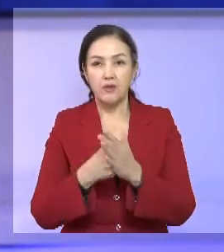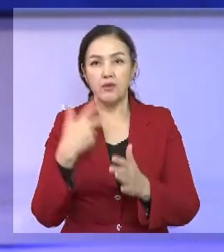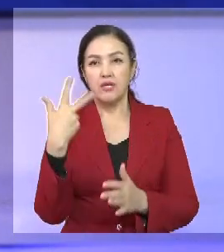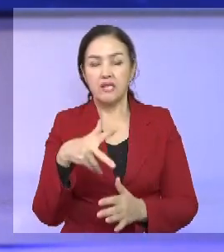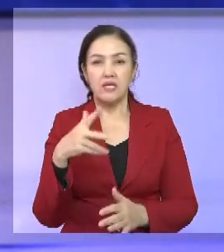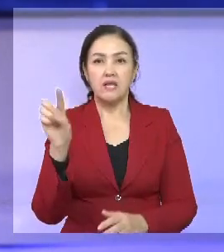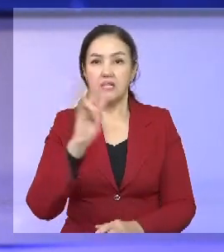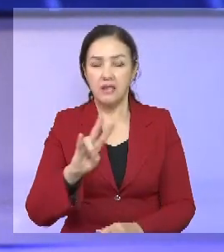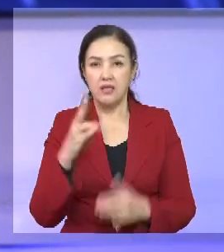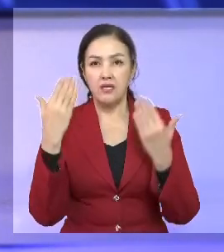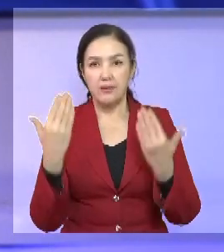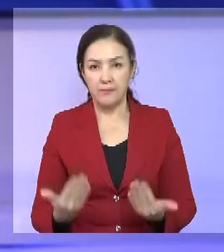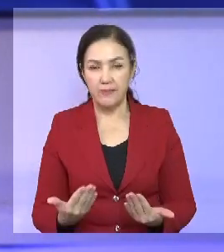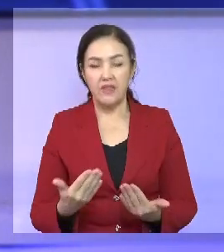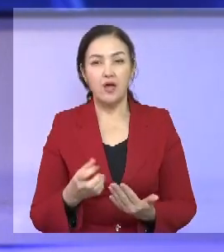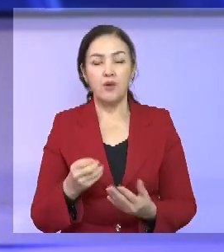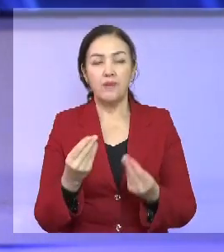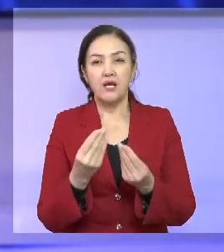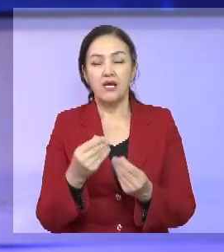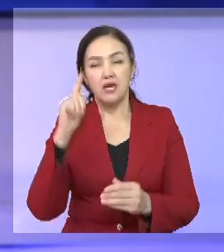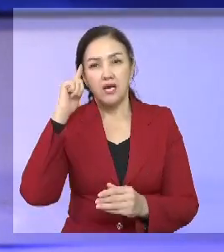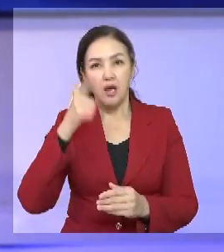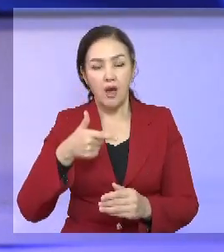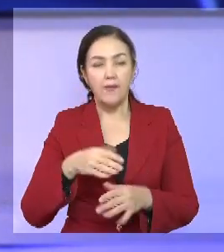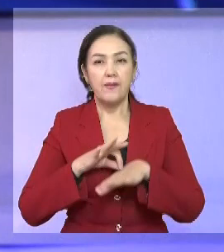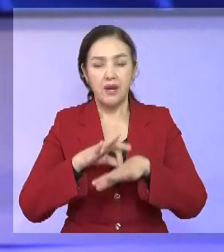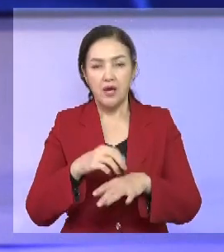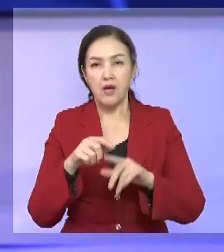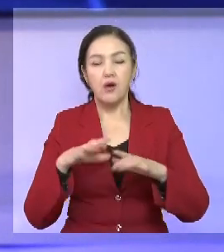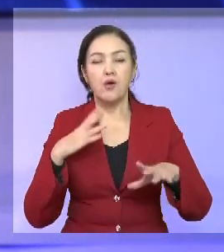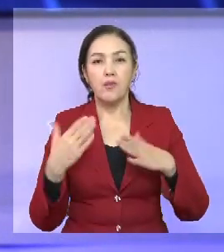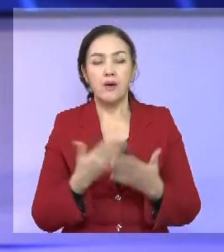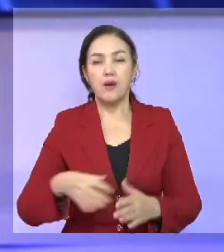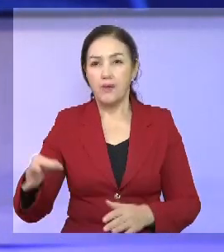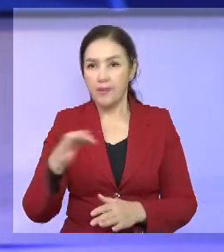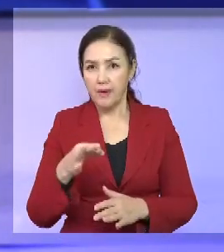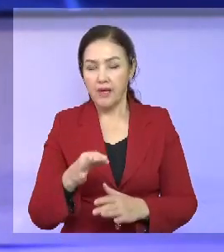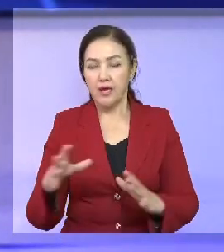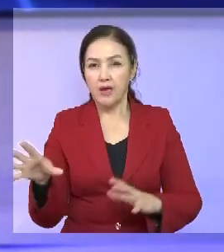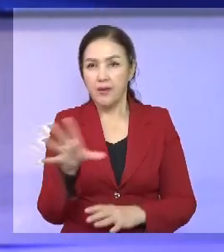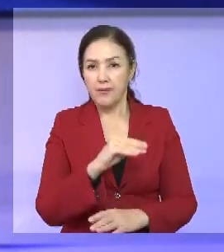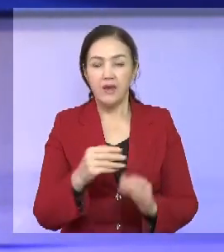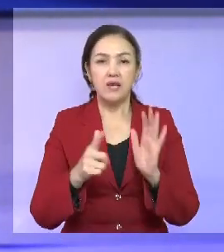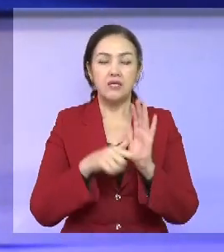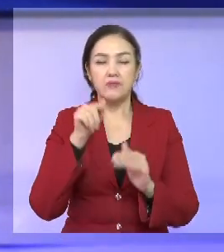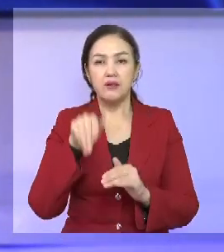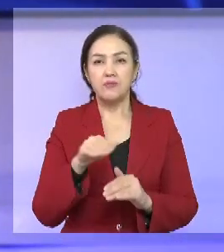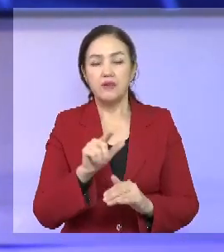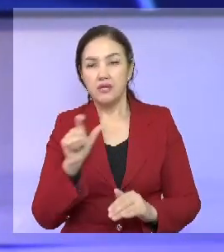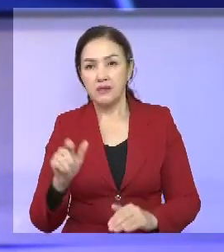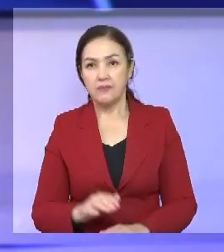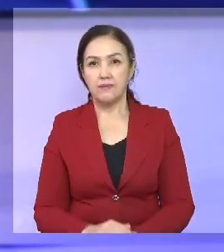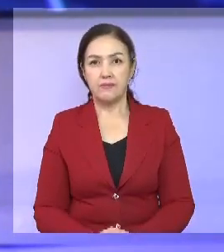30 ноября. На сегодняшний день курсы финансовой грамотности уже прошли во всех районах нашей области с охватом почти 7,5 тысяч